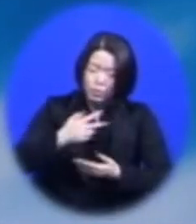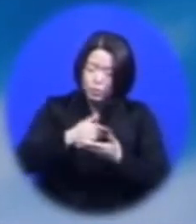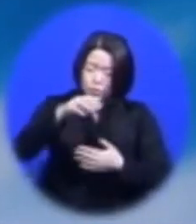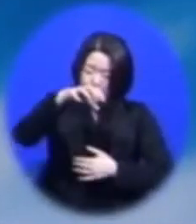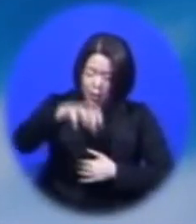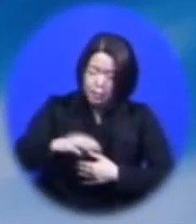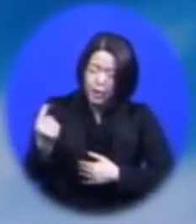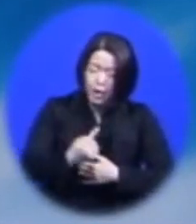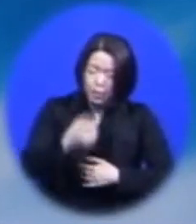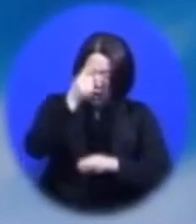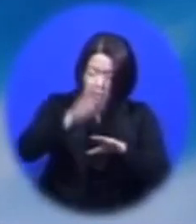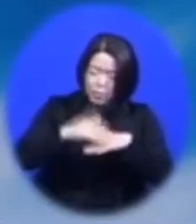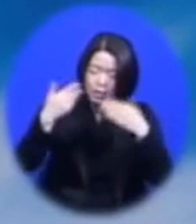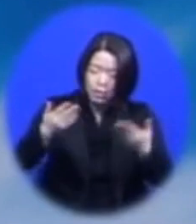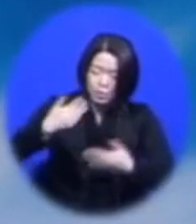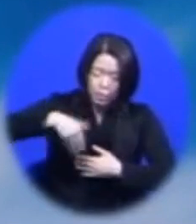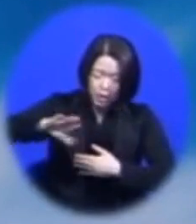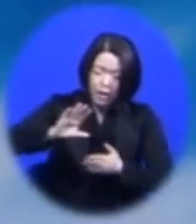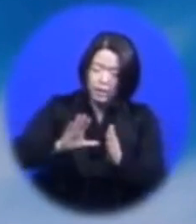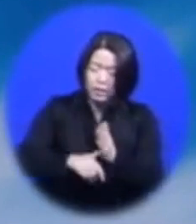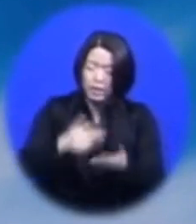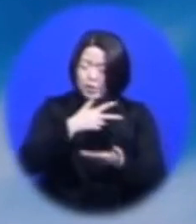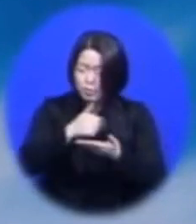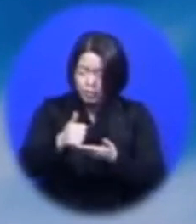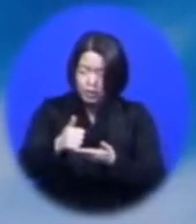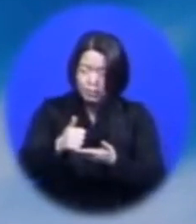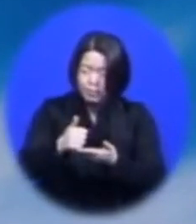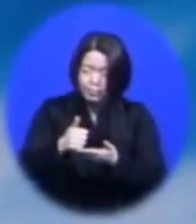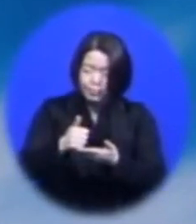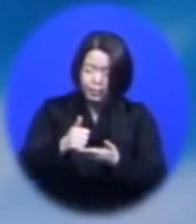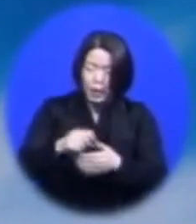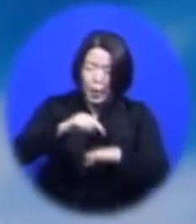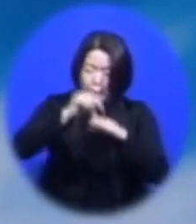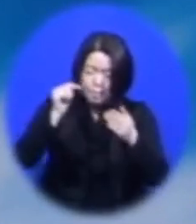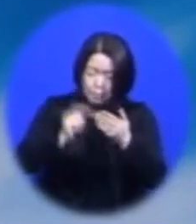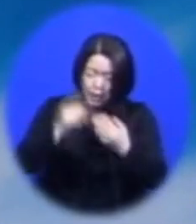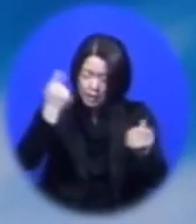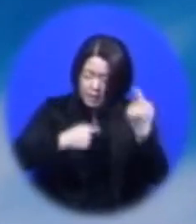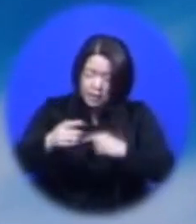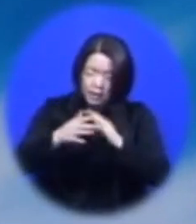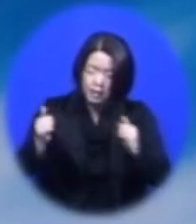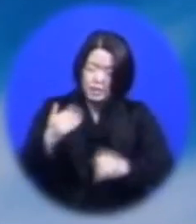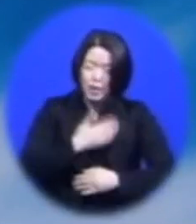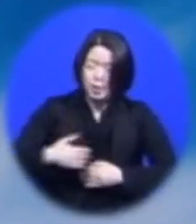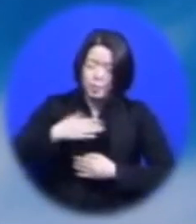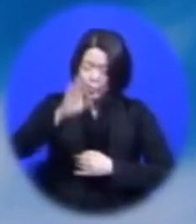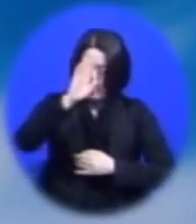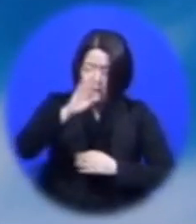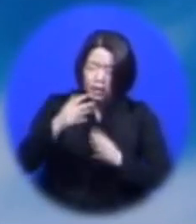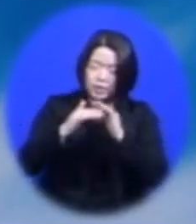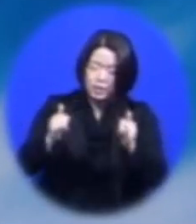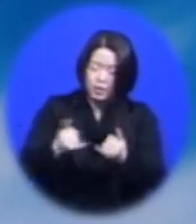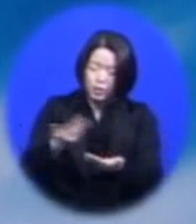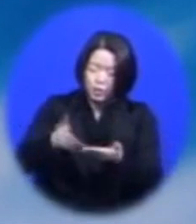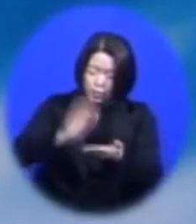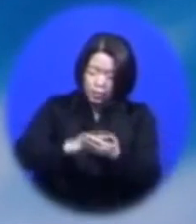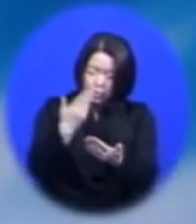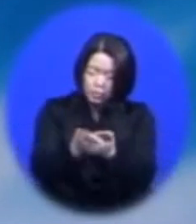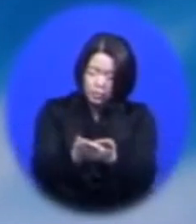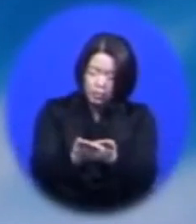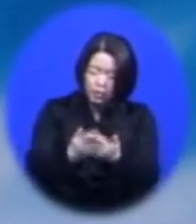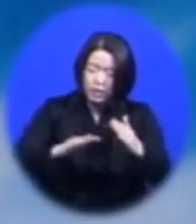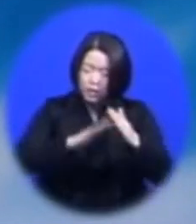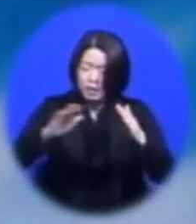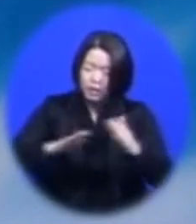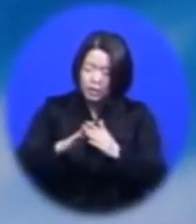나와 예배드리고 돌아갈 때 주님, 심령에 상한 자, 육신이 병든 자를 고쳐주소서.